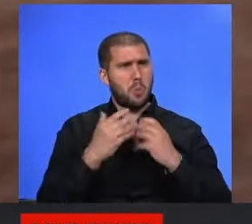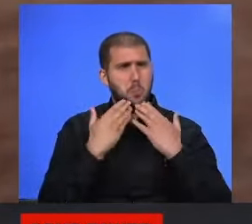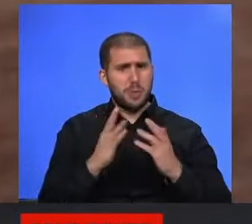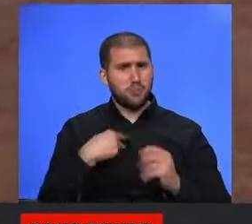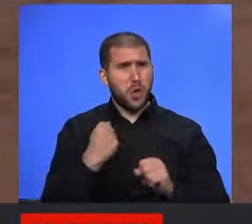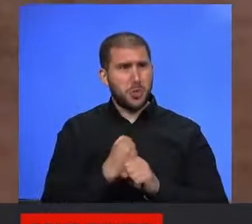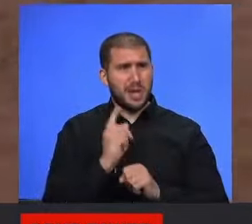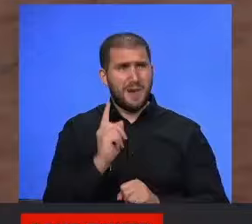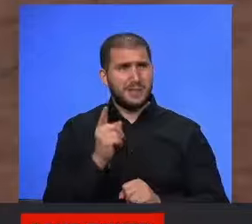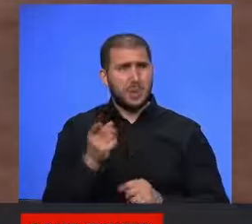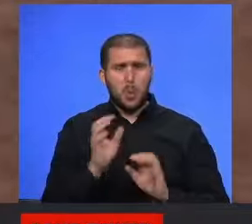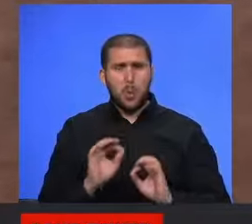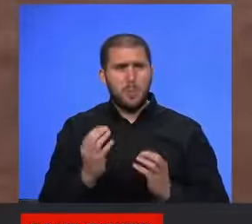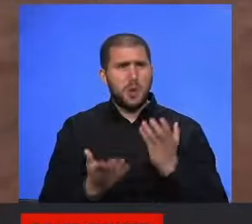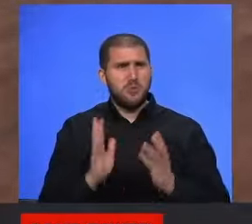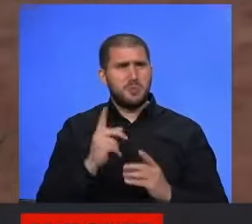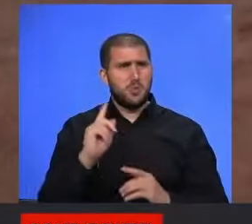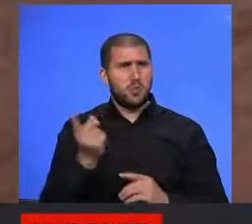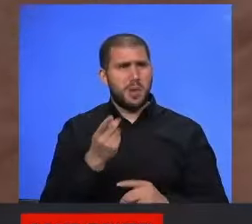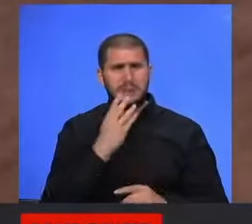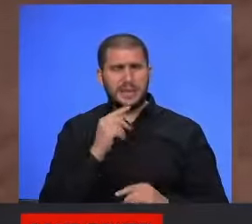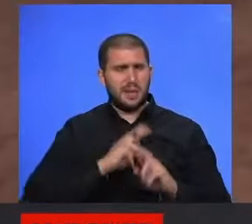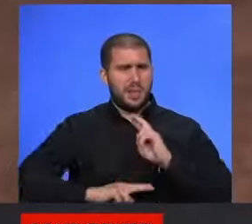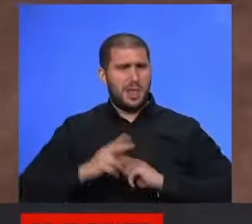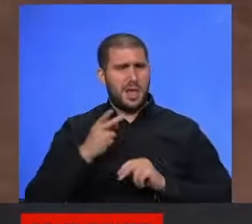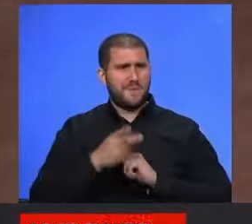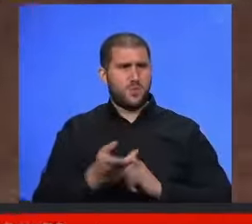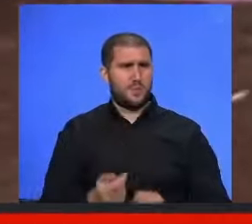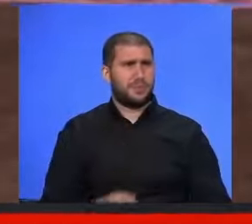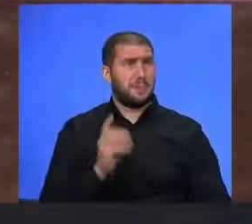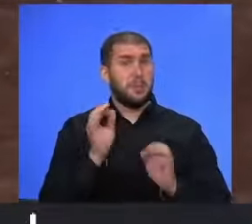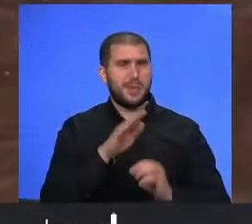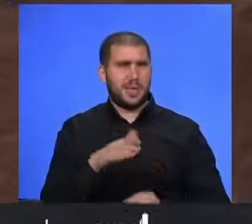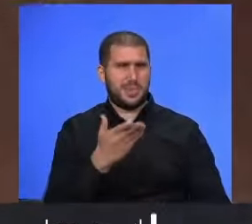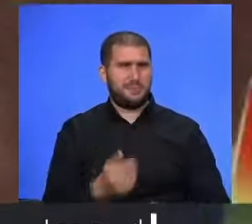doing, but it's nothing compared to what everyone here in Israel has gone through, and especially these children.